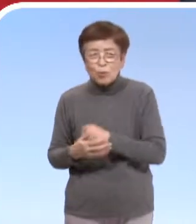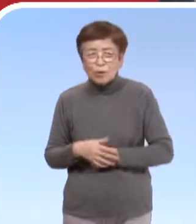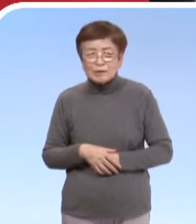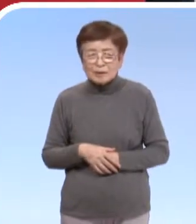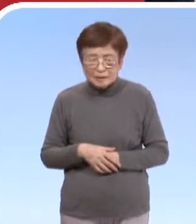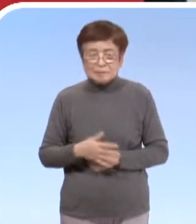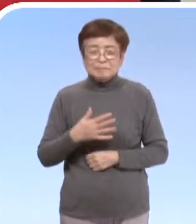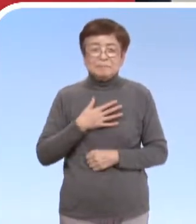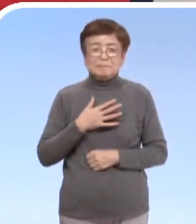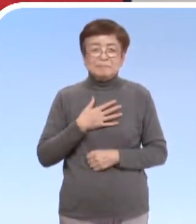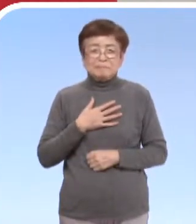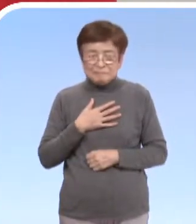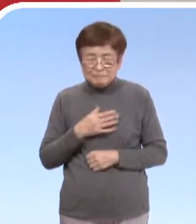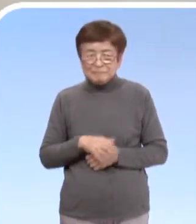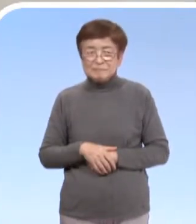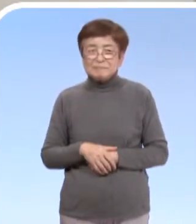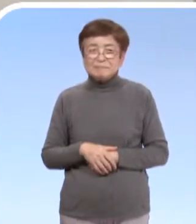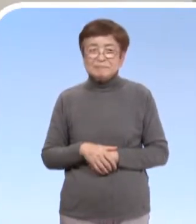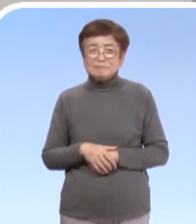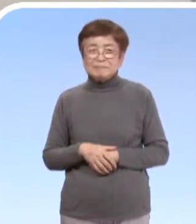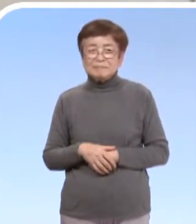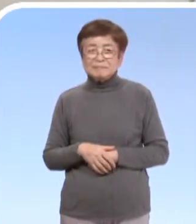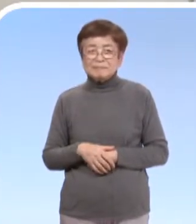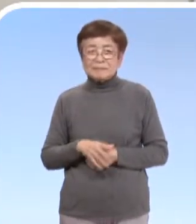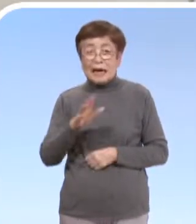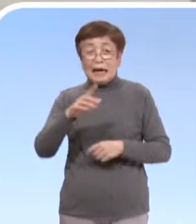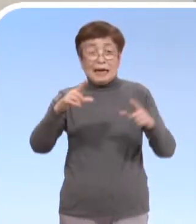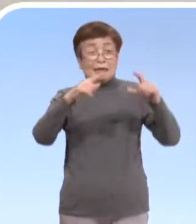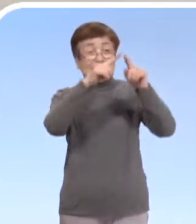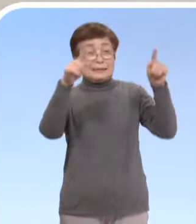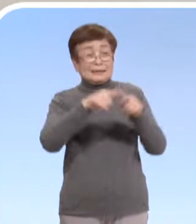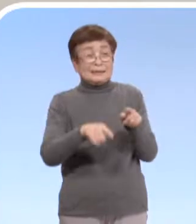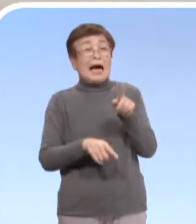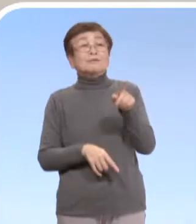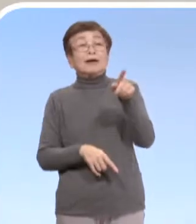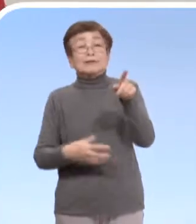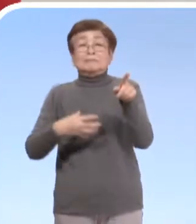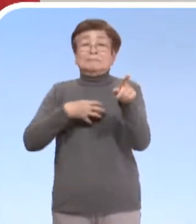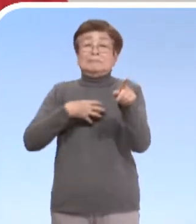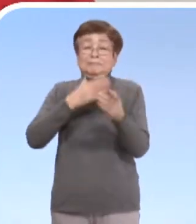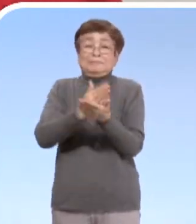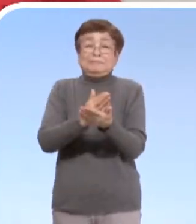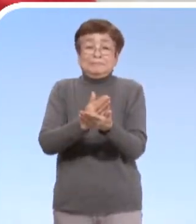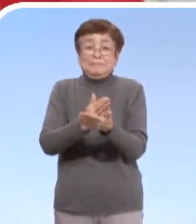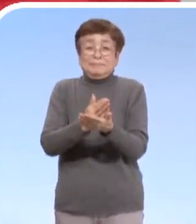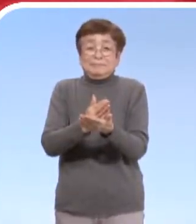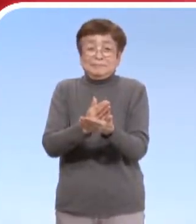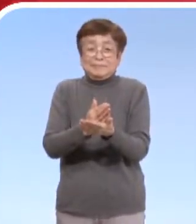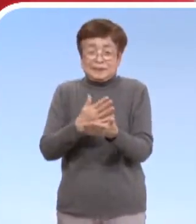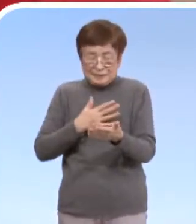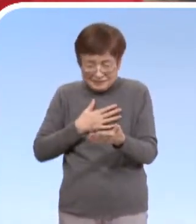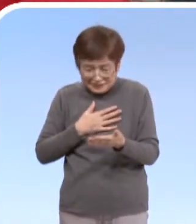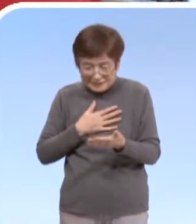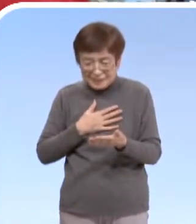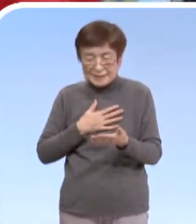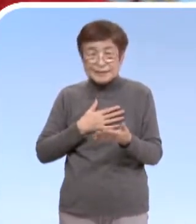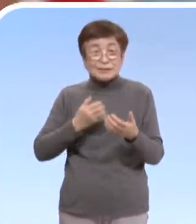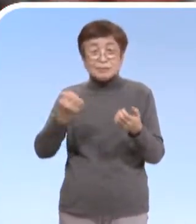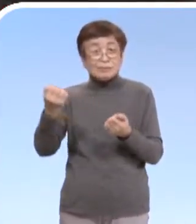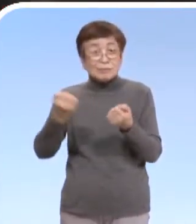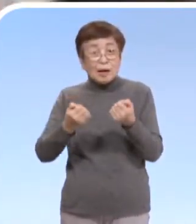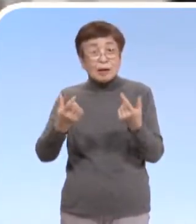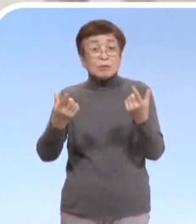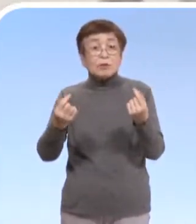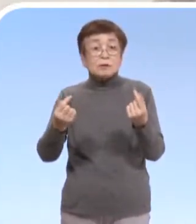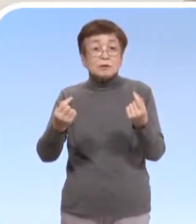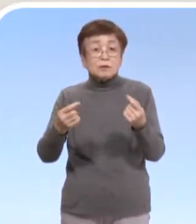認、 そっか、 言わせてなかったな、はい、はい、こちら止まりの 方があり ますよ。危ない危ない、止まってください、はい、はい、自転車も車の仲間、一時